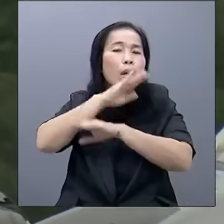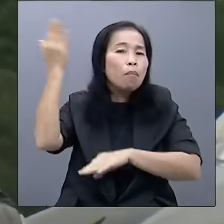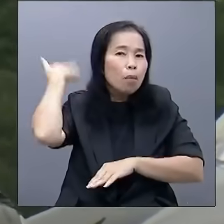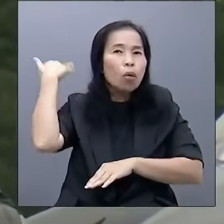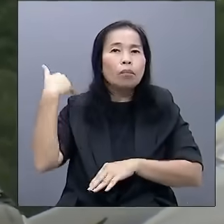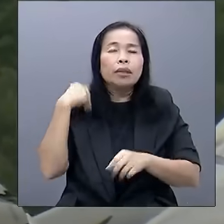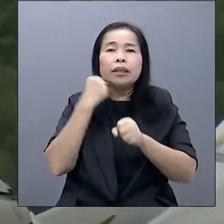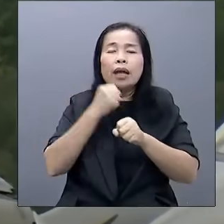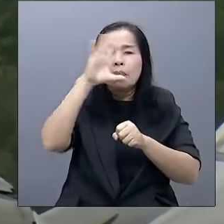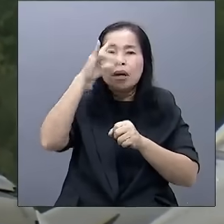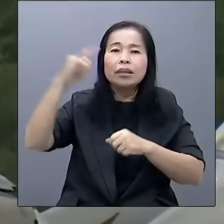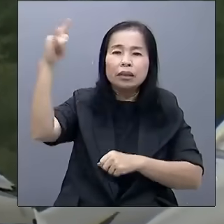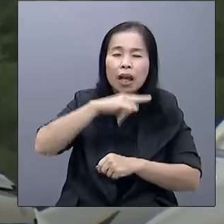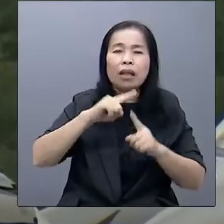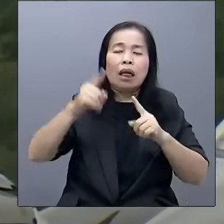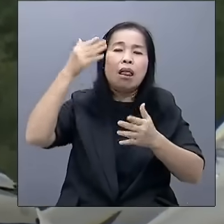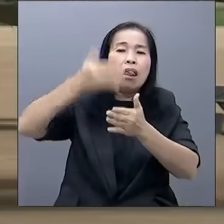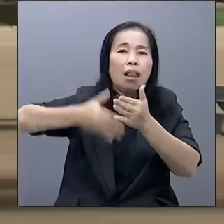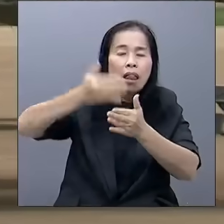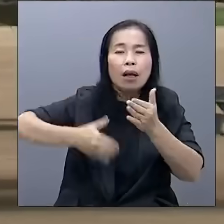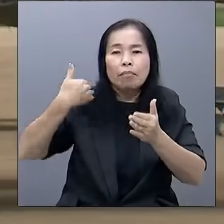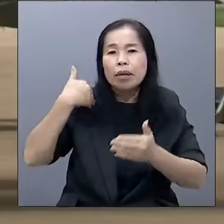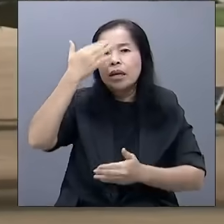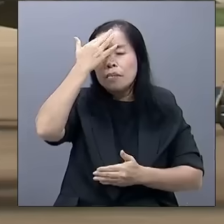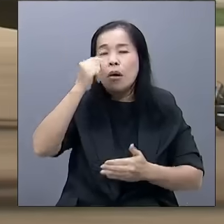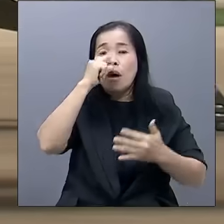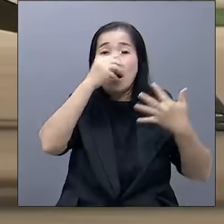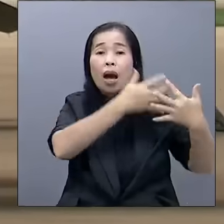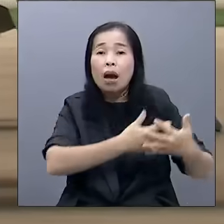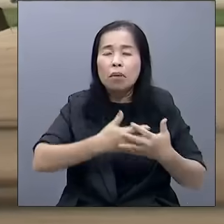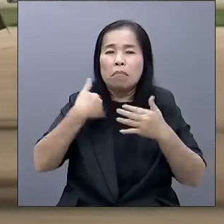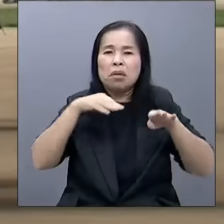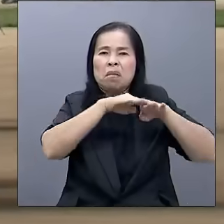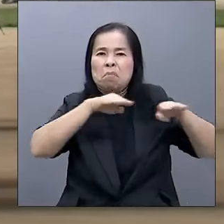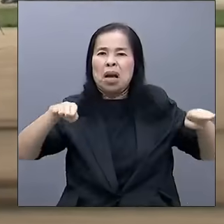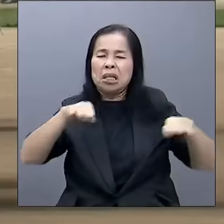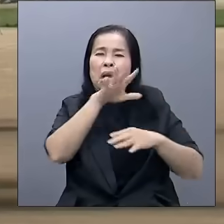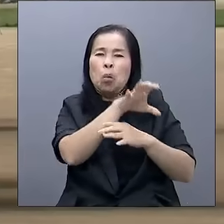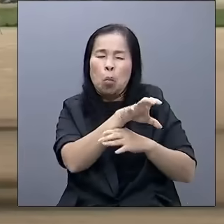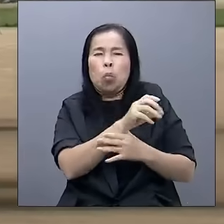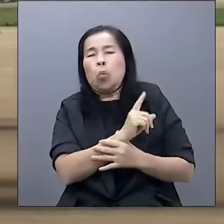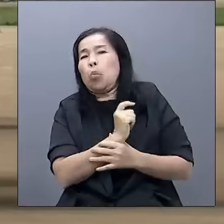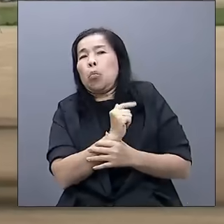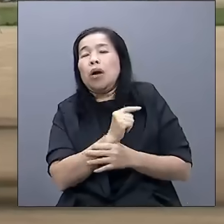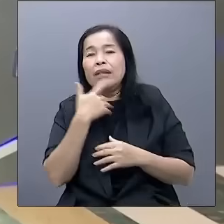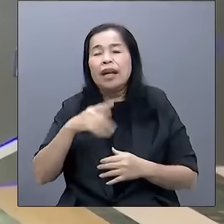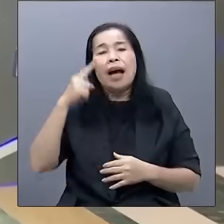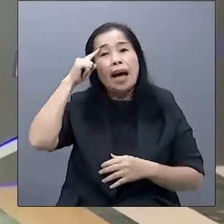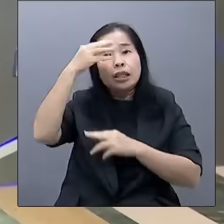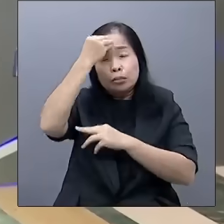s18แต่ไม่สำเร็จเนื่องจากสหรัฐมีมาตรฐานนำเข้ากุ้งจึงอยากให้ญี่ปุ่นซื้อกุ้ง